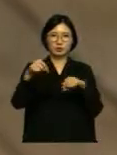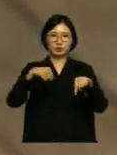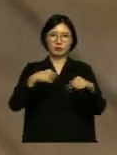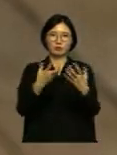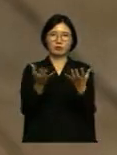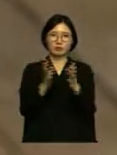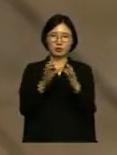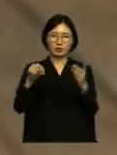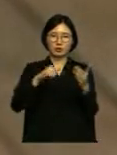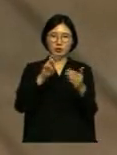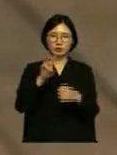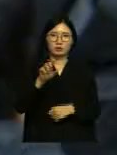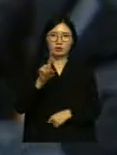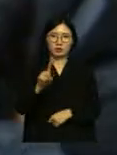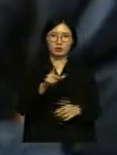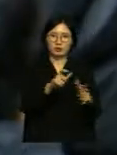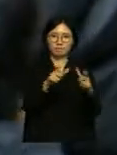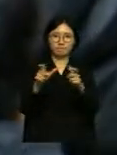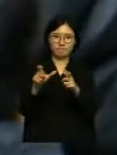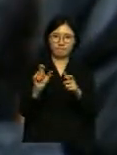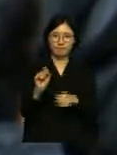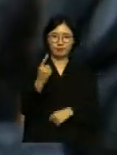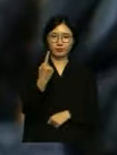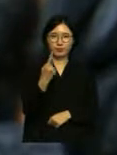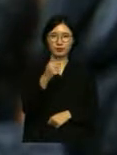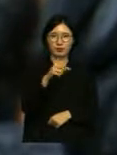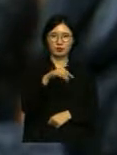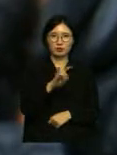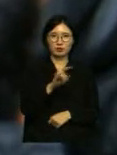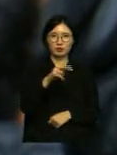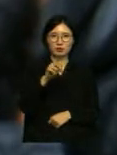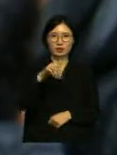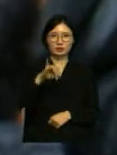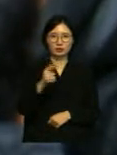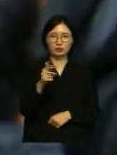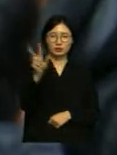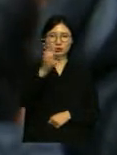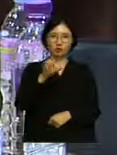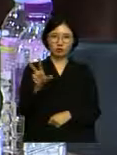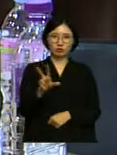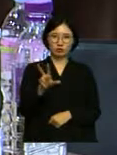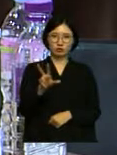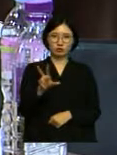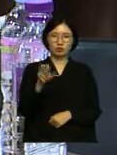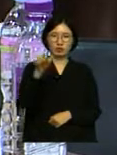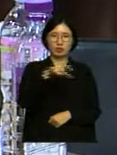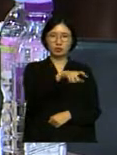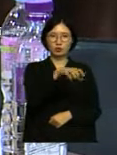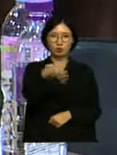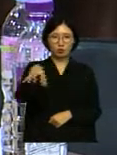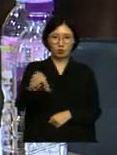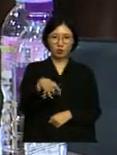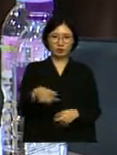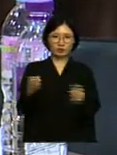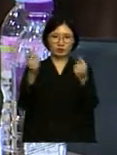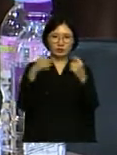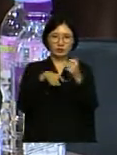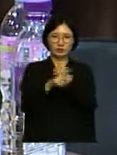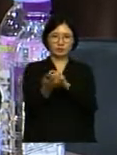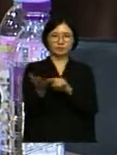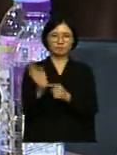남북평화협력지방정부협의회는 도내 31개 시군을 비롯해 거제시와 당진시 등 전국 지자체 5곳이 참여 의사를